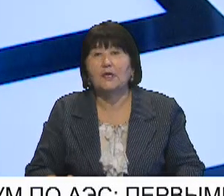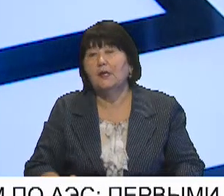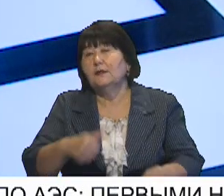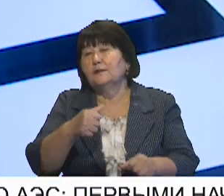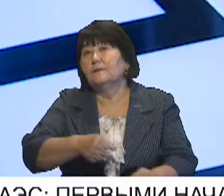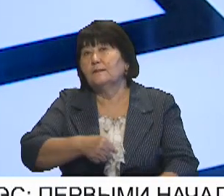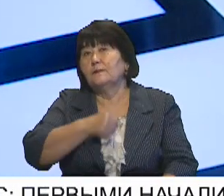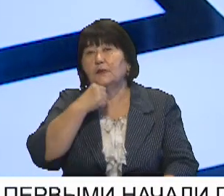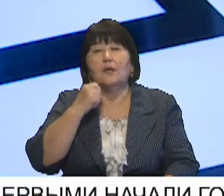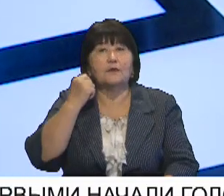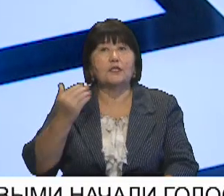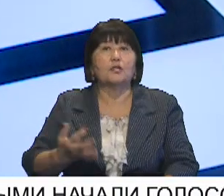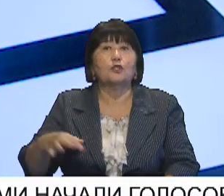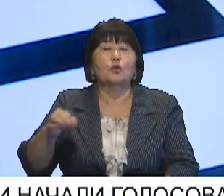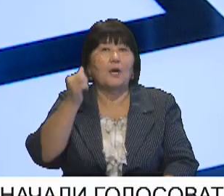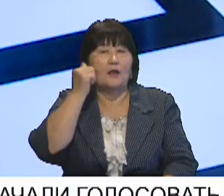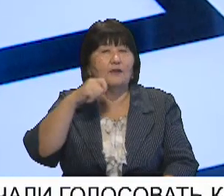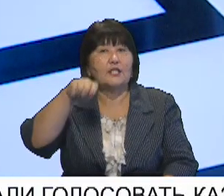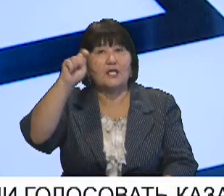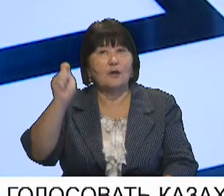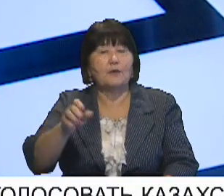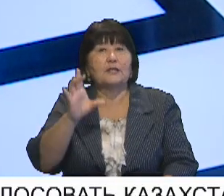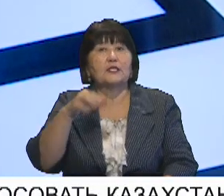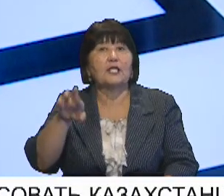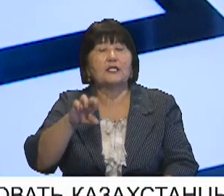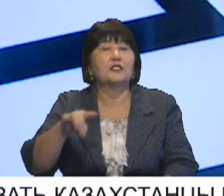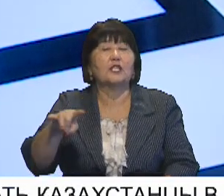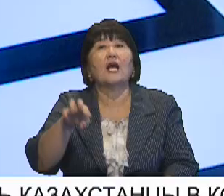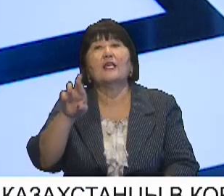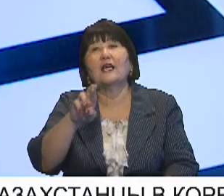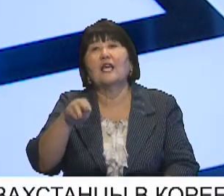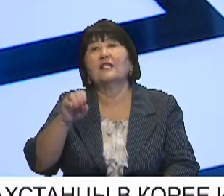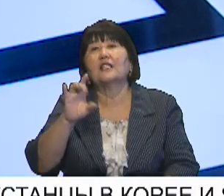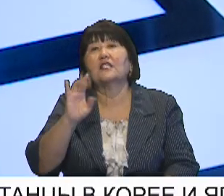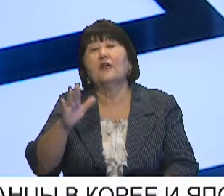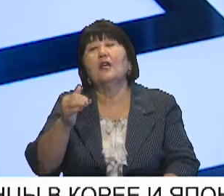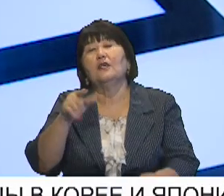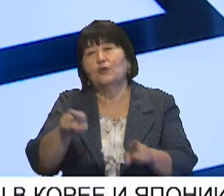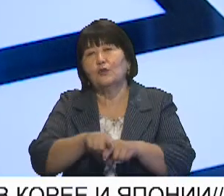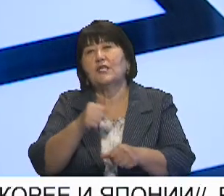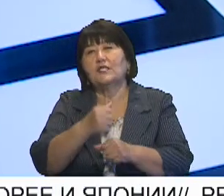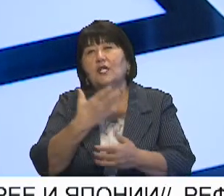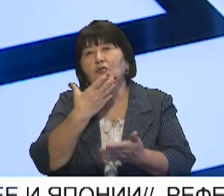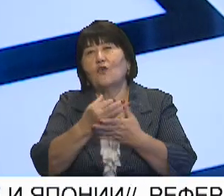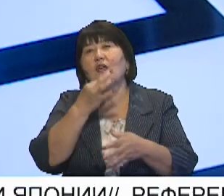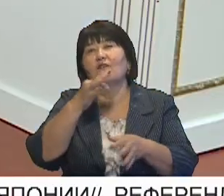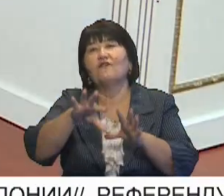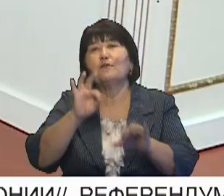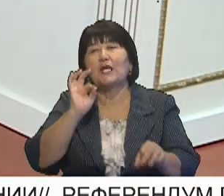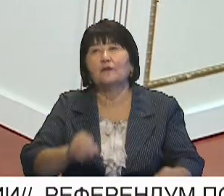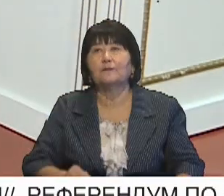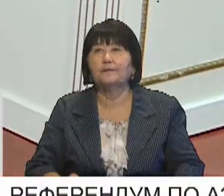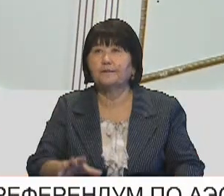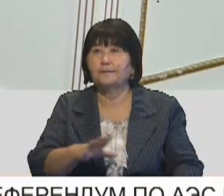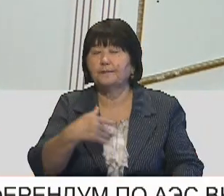Самый старший по возрасту житель области, ветеран войны из Сардаринского района Яхья Тасыров тоже сделал сегодня свой выбор.